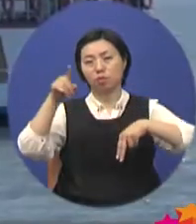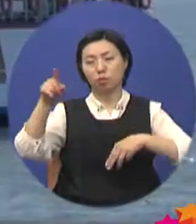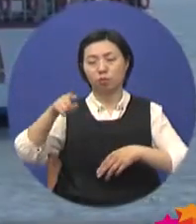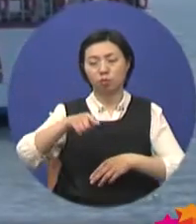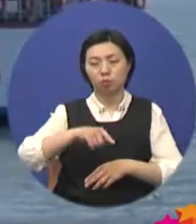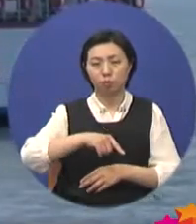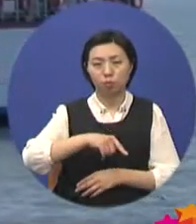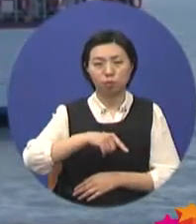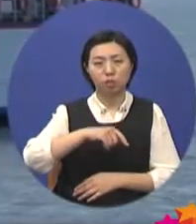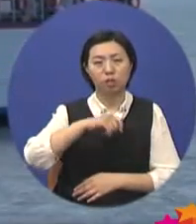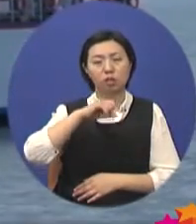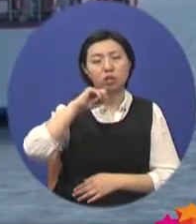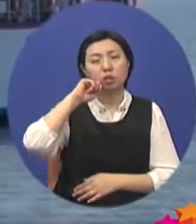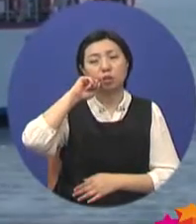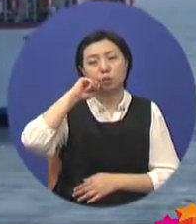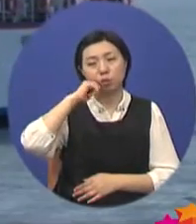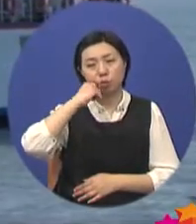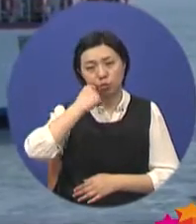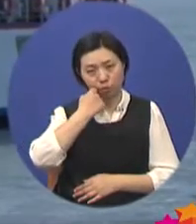안 오는 건지